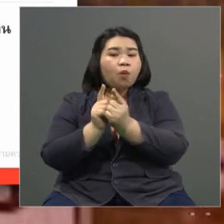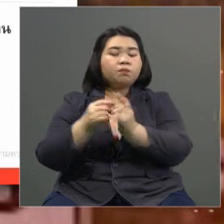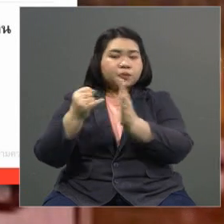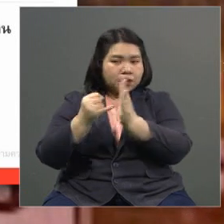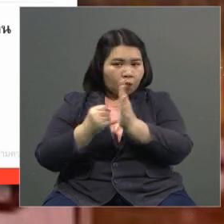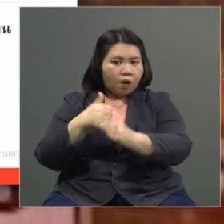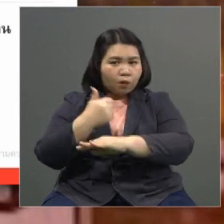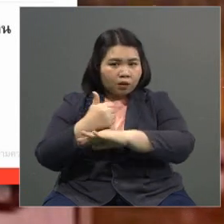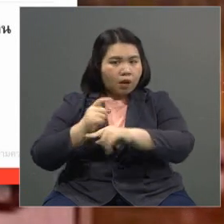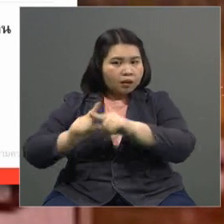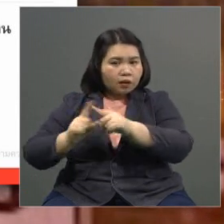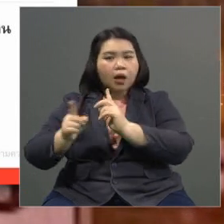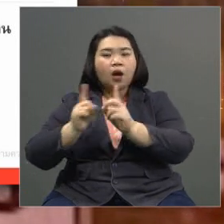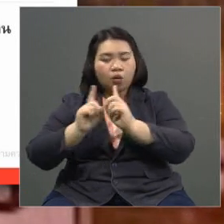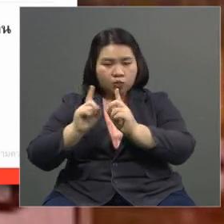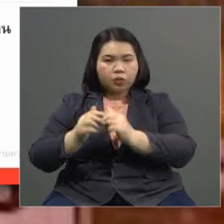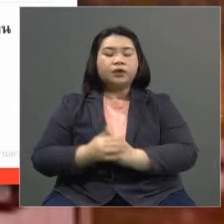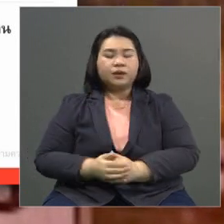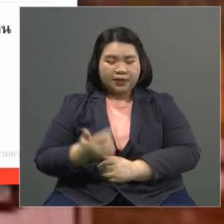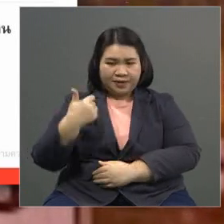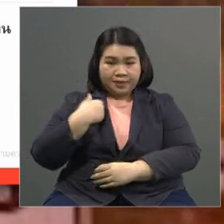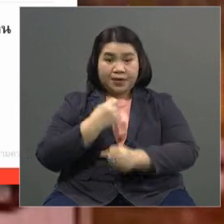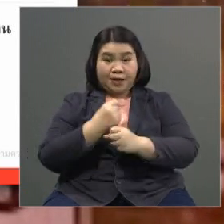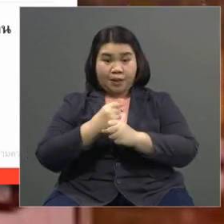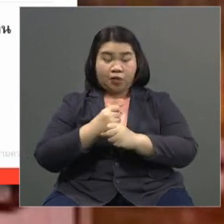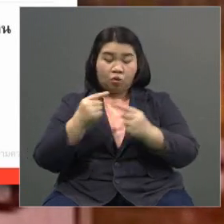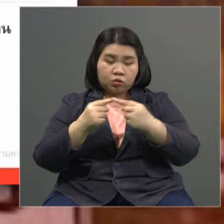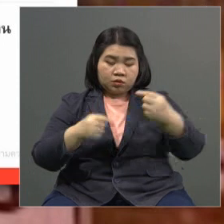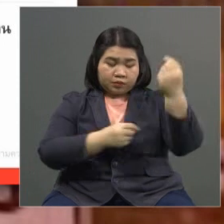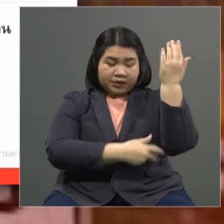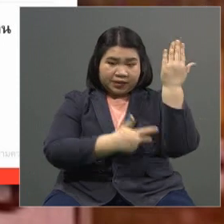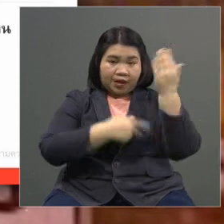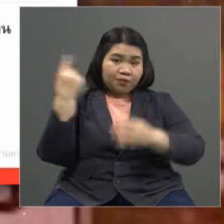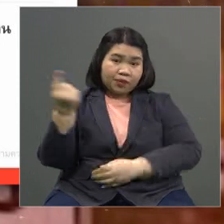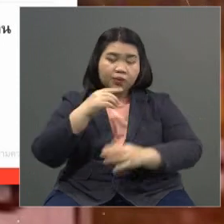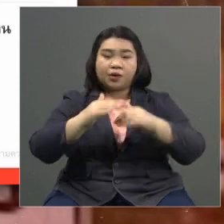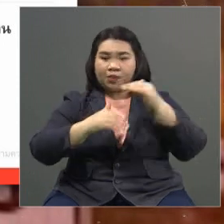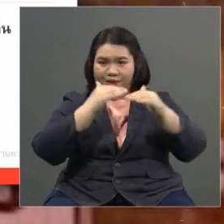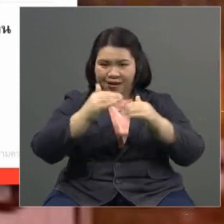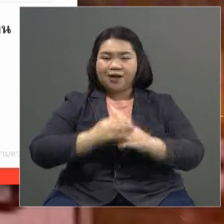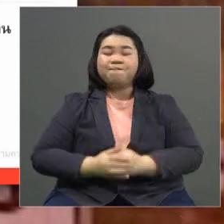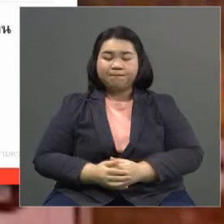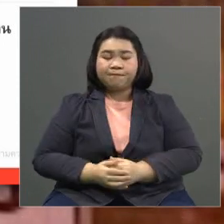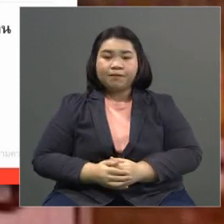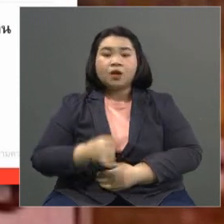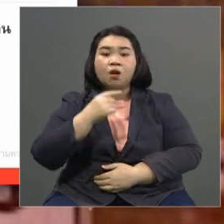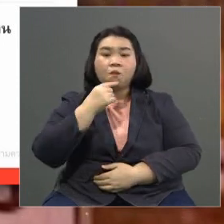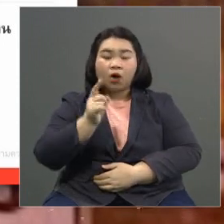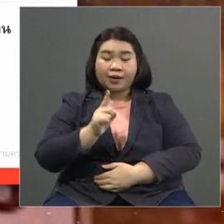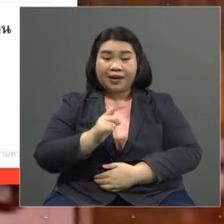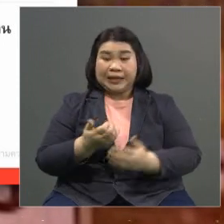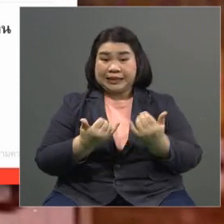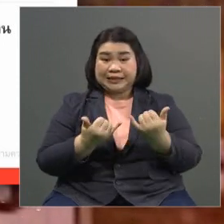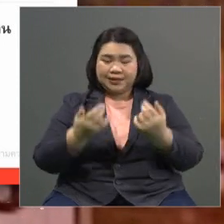รือยกระดับการท่องเที่ยวและพัฒนาการท่องเที่ยวในจังหวัด 3ชายแดนภาคใต้ครับการลงพื้นที่ 3จังหวัดชายแดนภาคใต้ของ